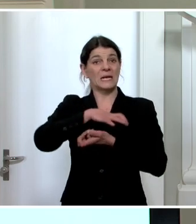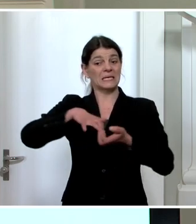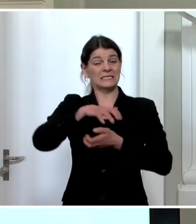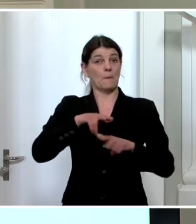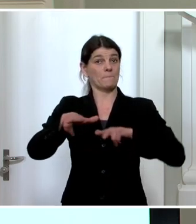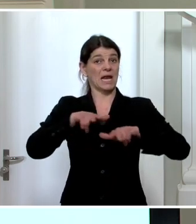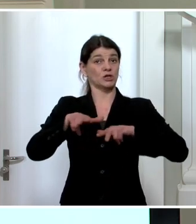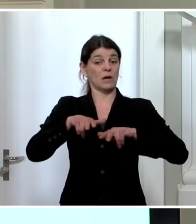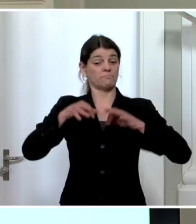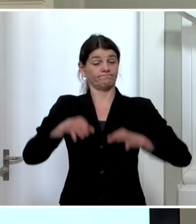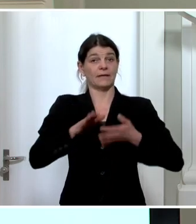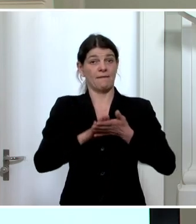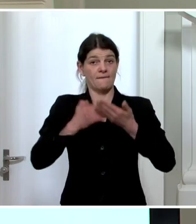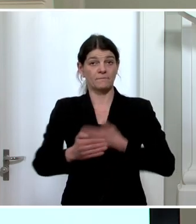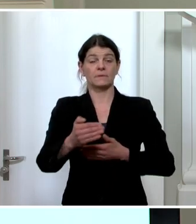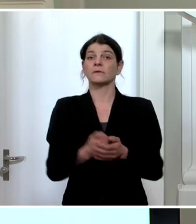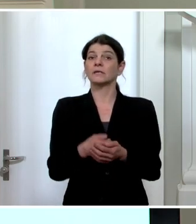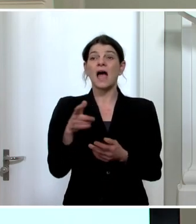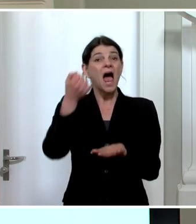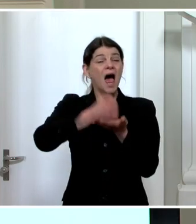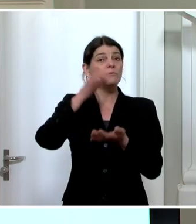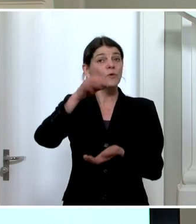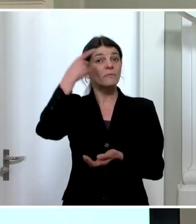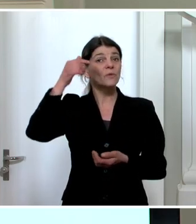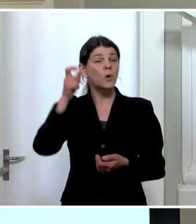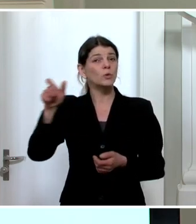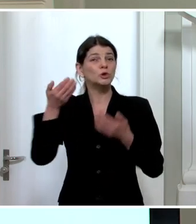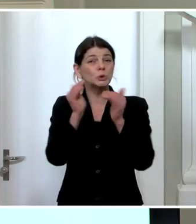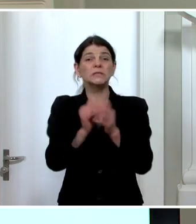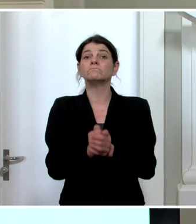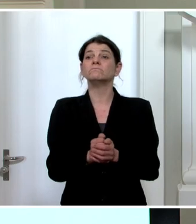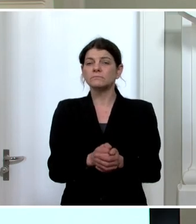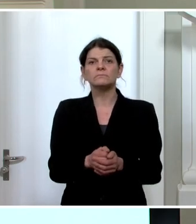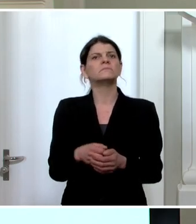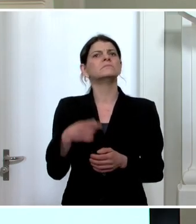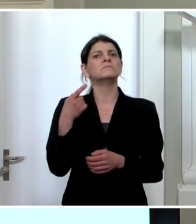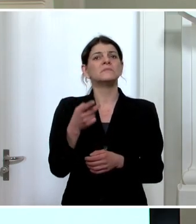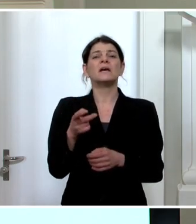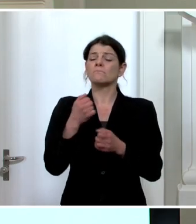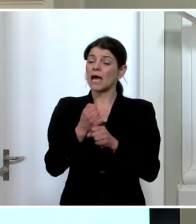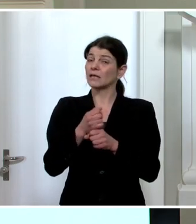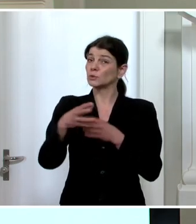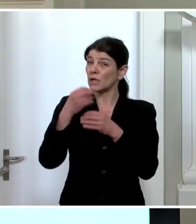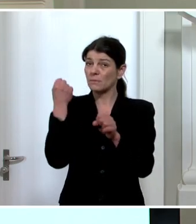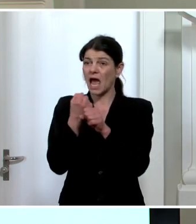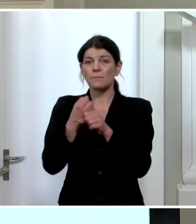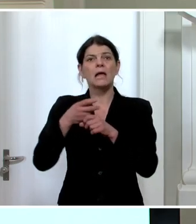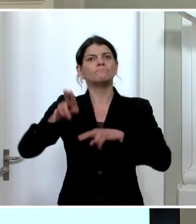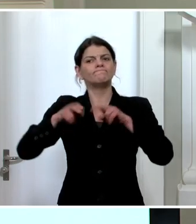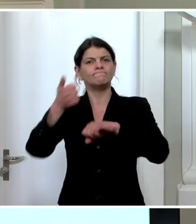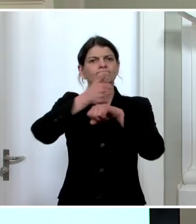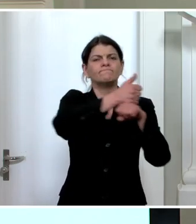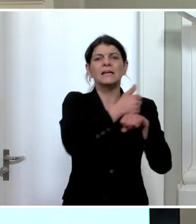Krisenmanagements. Das Amt für Bevölkerungsschutz stellt eine koordinierte Zusammenarbeit mit den Führungsorganen